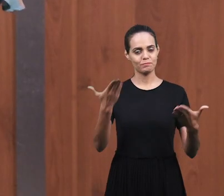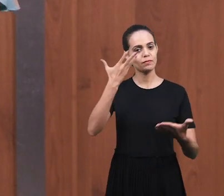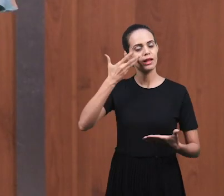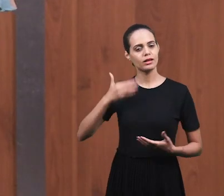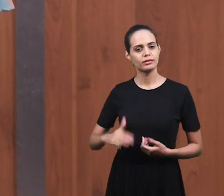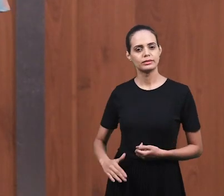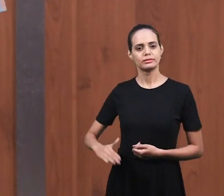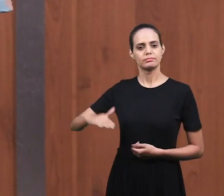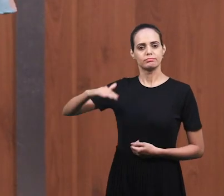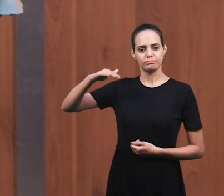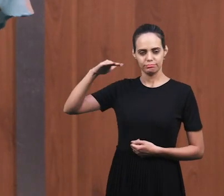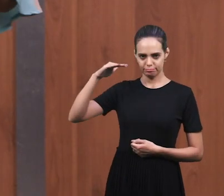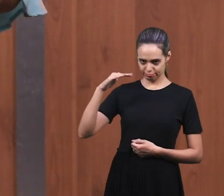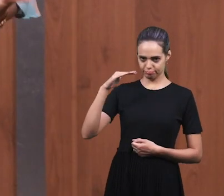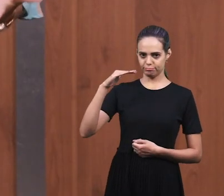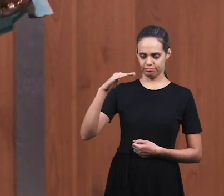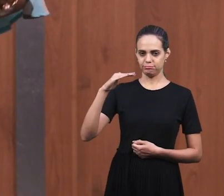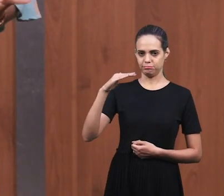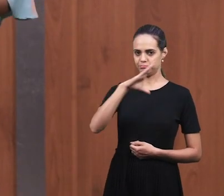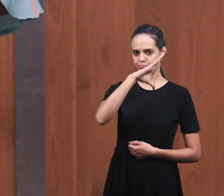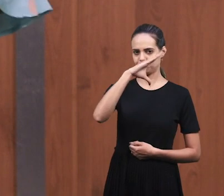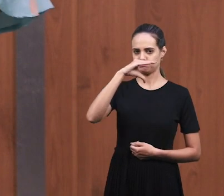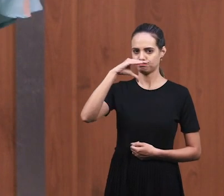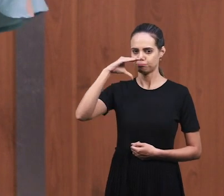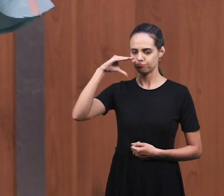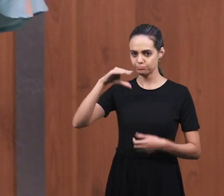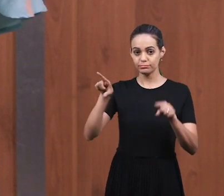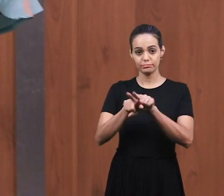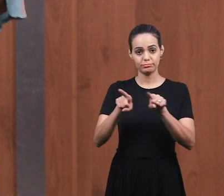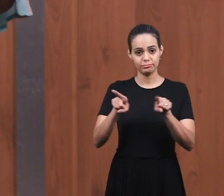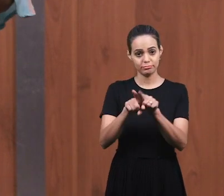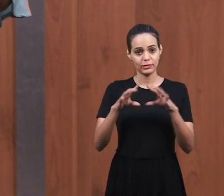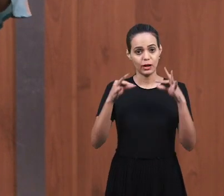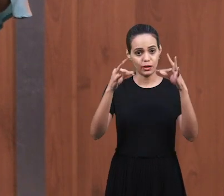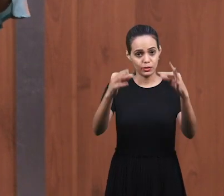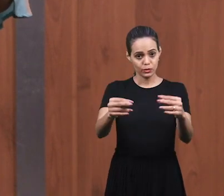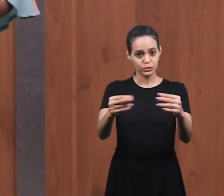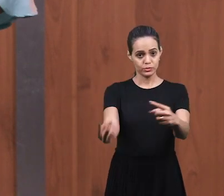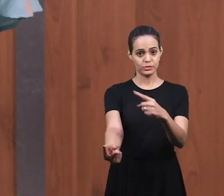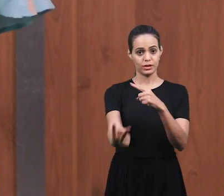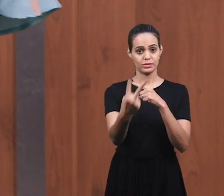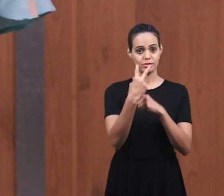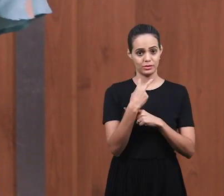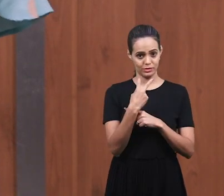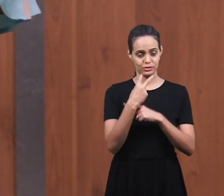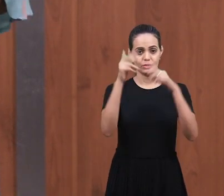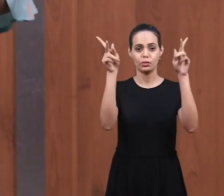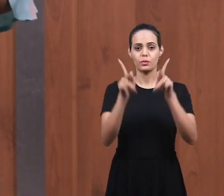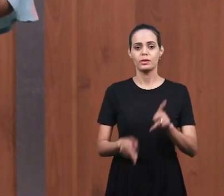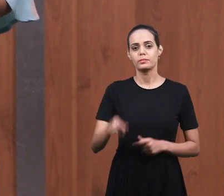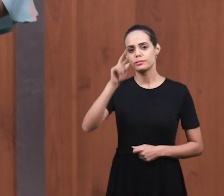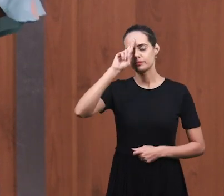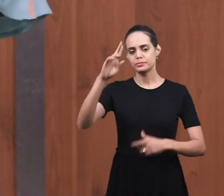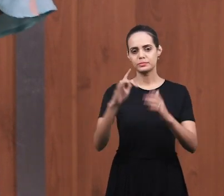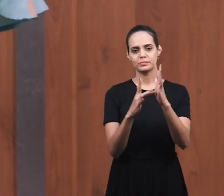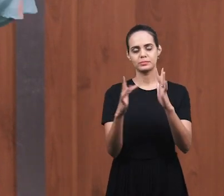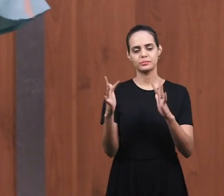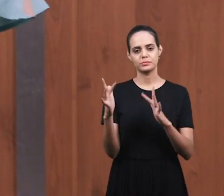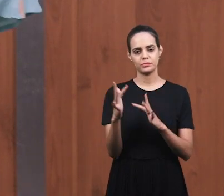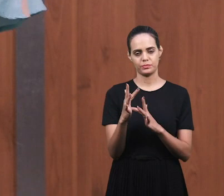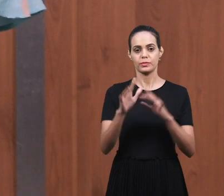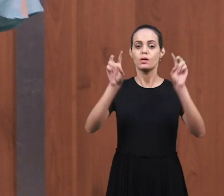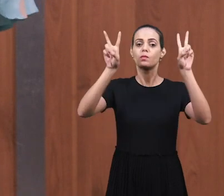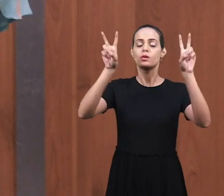Nous saluons à tous les enfants, intermédiaires et adolescents et à tous qui nous regardent dans la paix du Seigneur